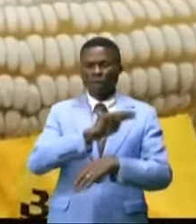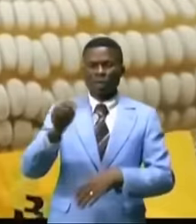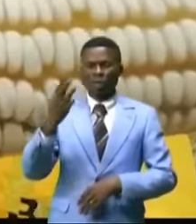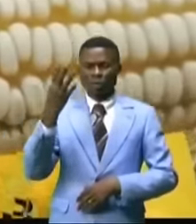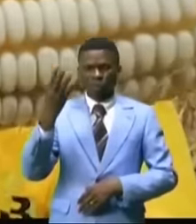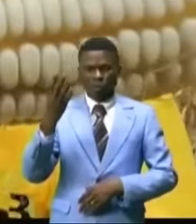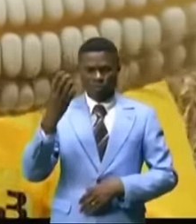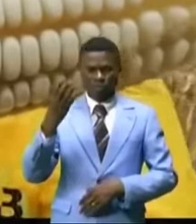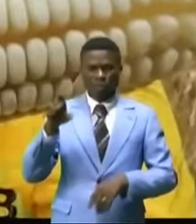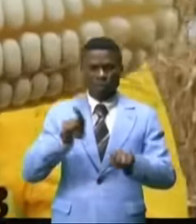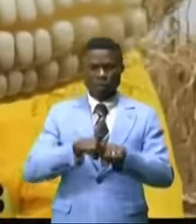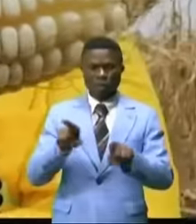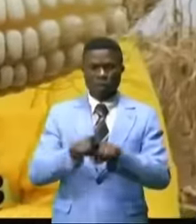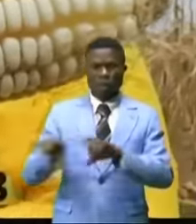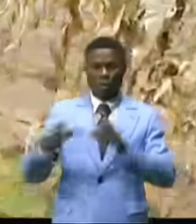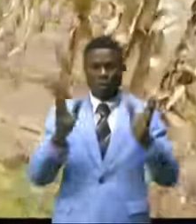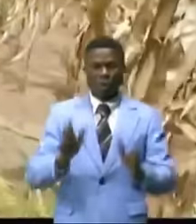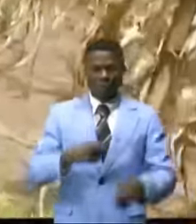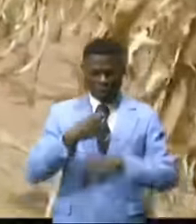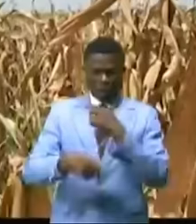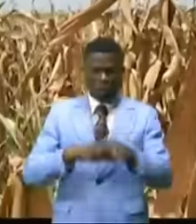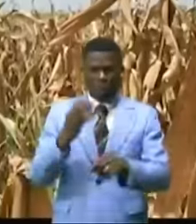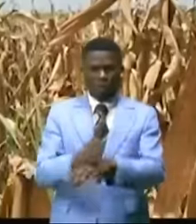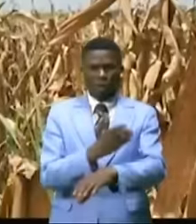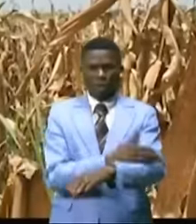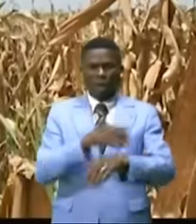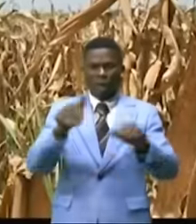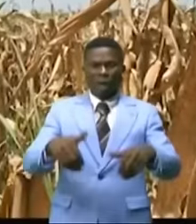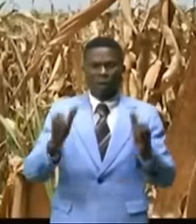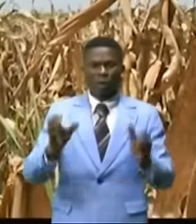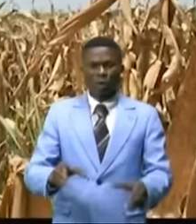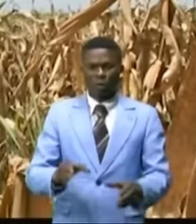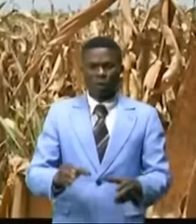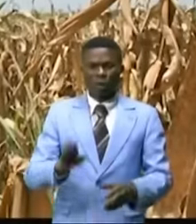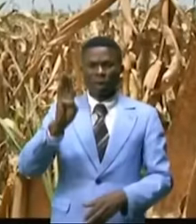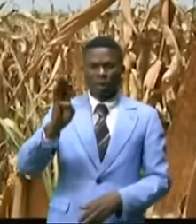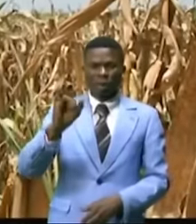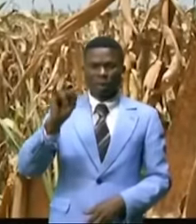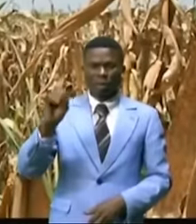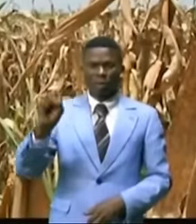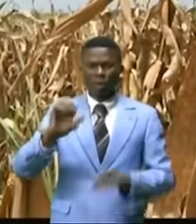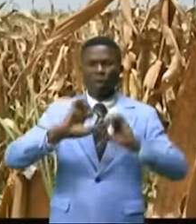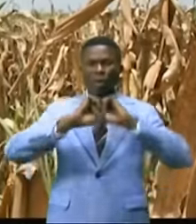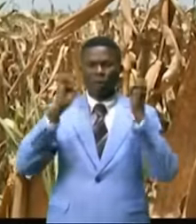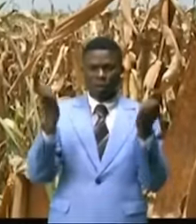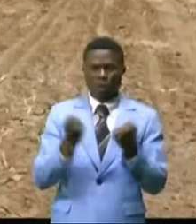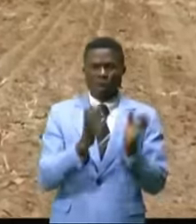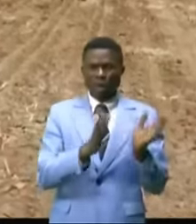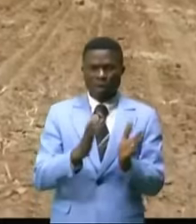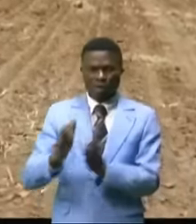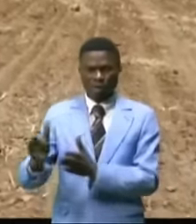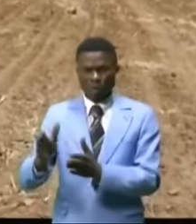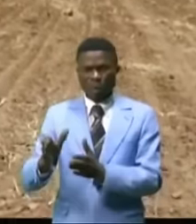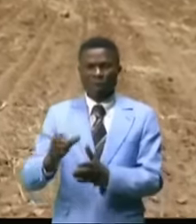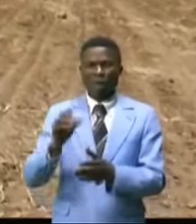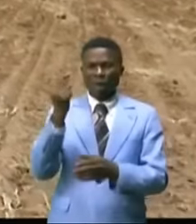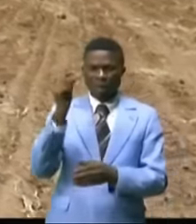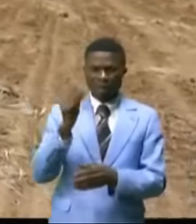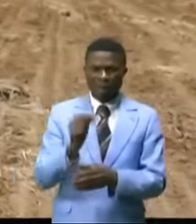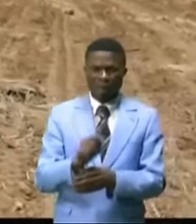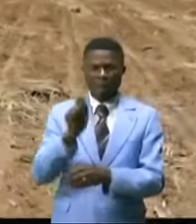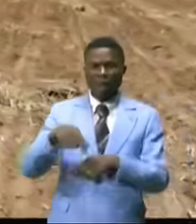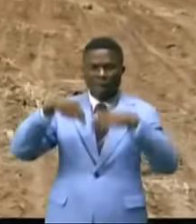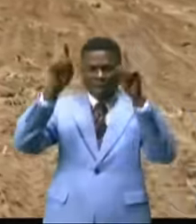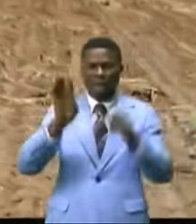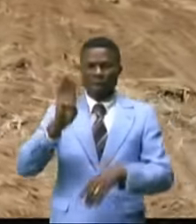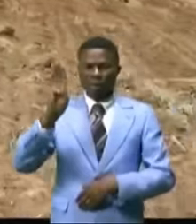tant qu'acteur engagé dans la relance agricole congolaise, la BioAgro Business prépare d'ores et déjà la semence dès la saison